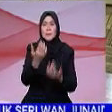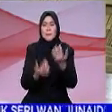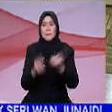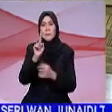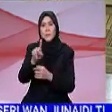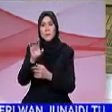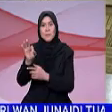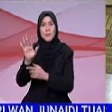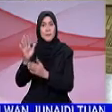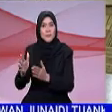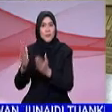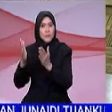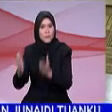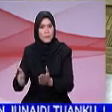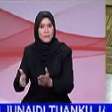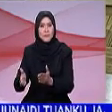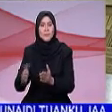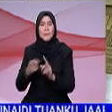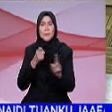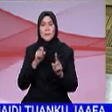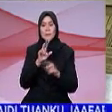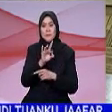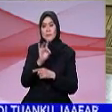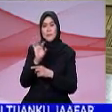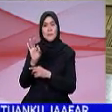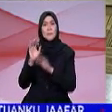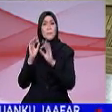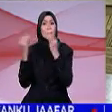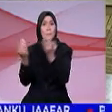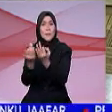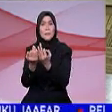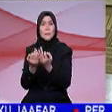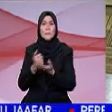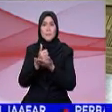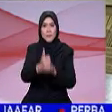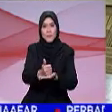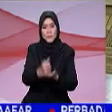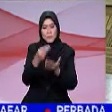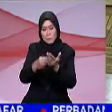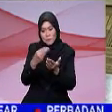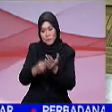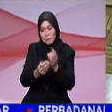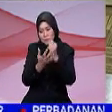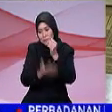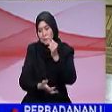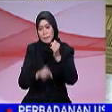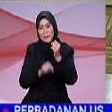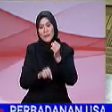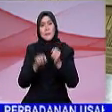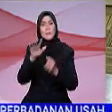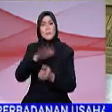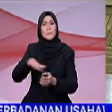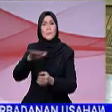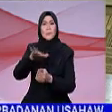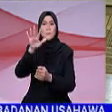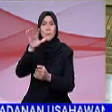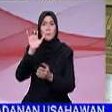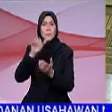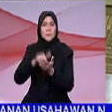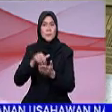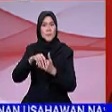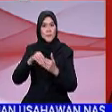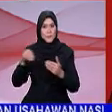395 mangsa dari 89 keluarga telah dibantu, membabitkan peruntukan berjumlah hampir RM500,000.